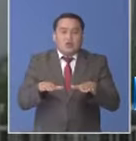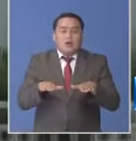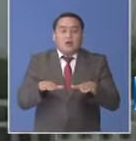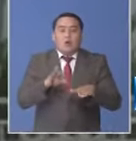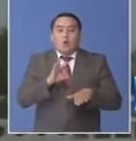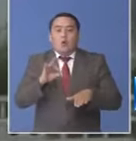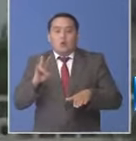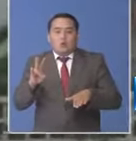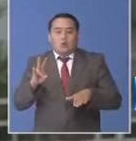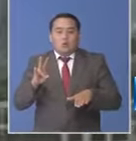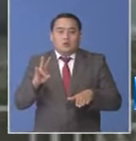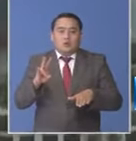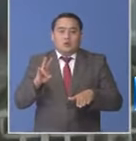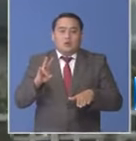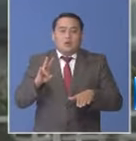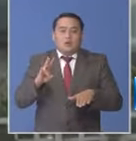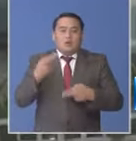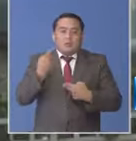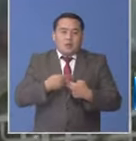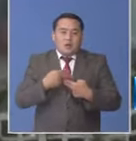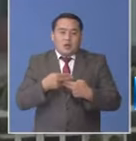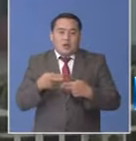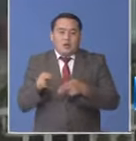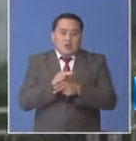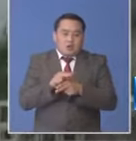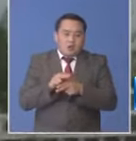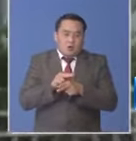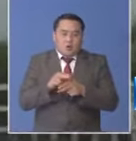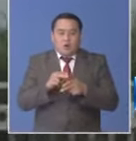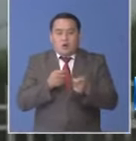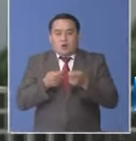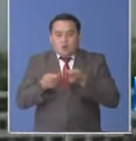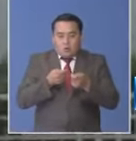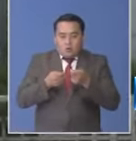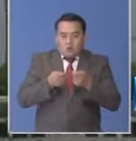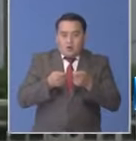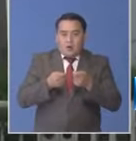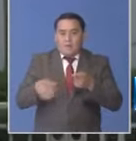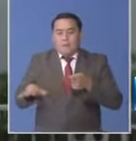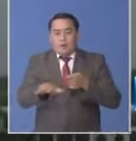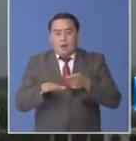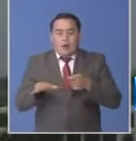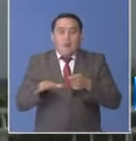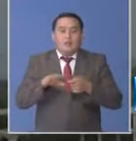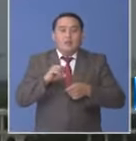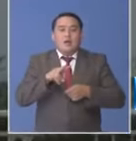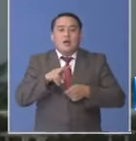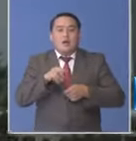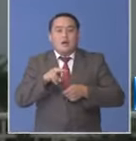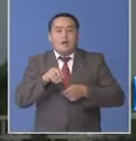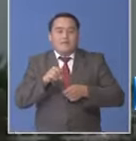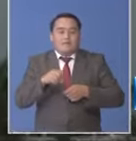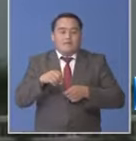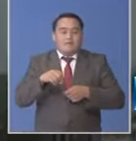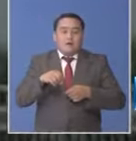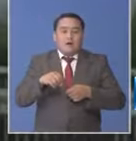ООН. В организации его назвали помехой для урегулирования ближневосточного конфликта. Переселенческую активность Тель-Авива осудили и в